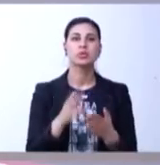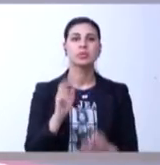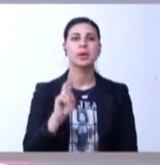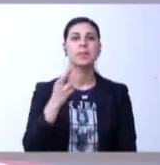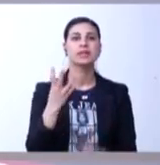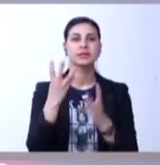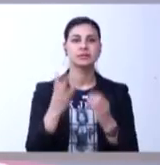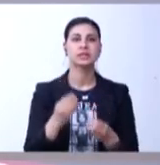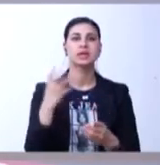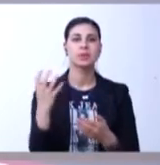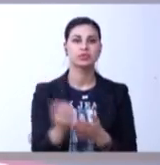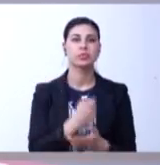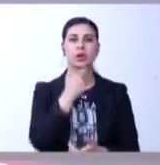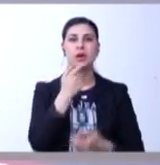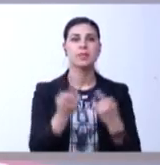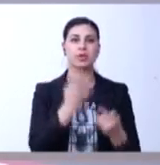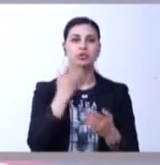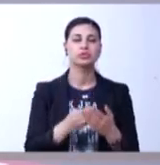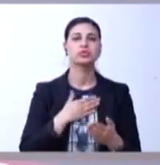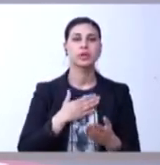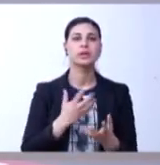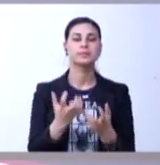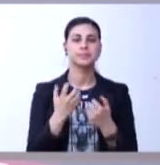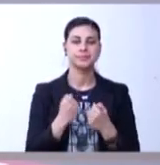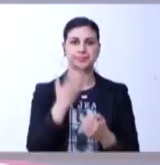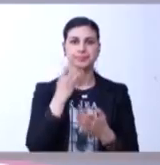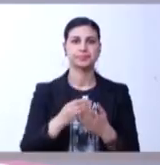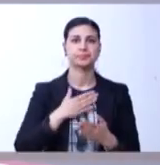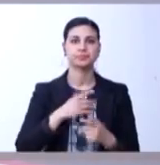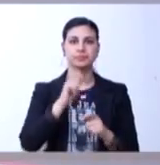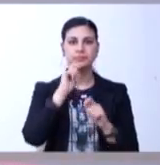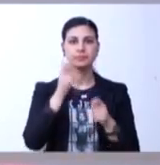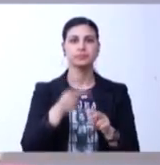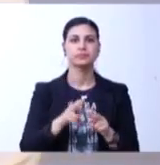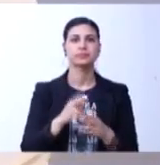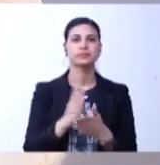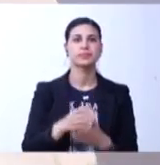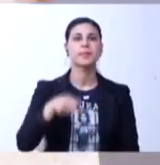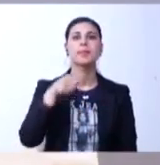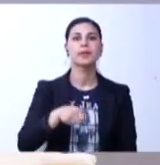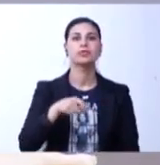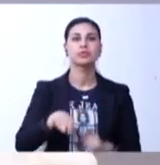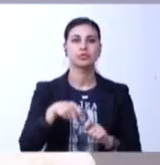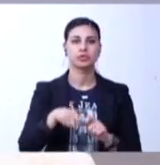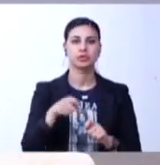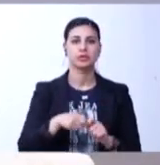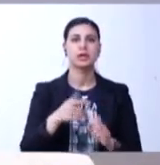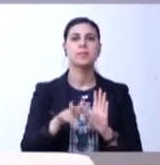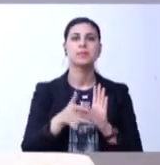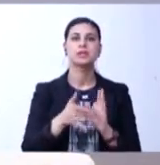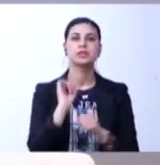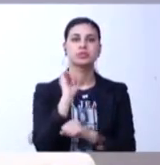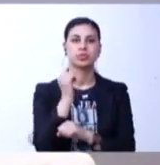პარასკევს გამარჯვებული მაყურებელი ჩვენგან ტრადიციულად მიიღებს ჩვენ საჩუქრებს. ეს არის ქსოვილის ჩანთა, მინის